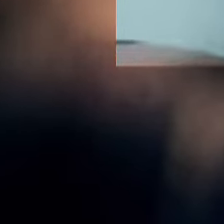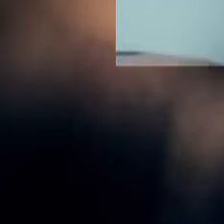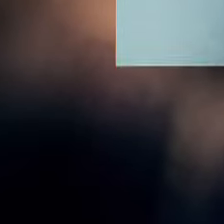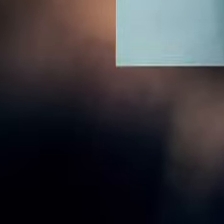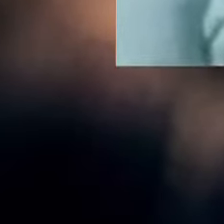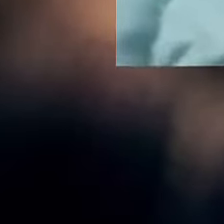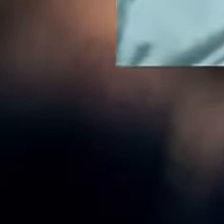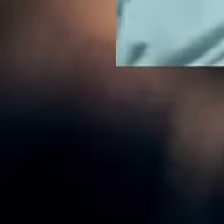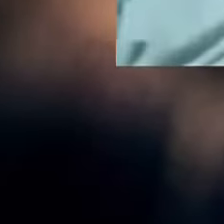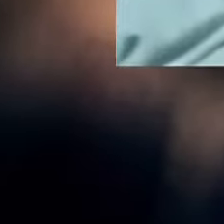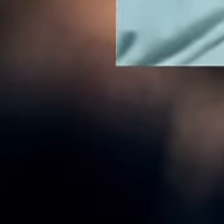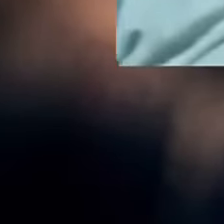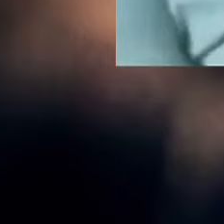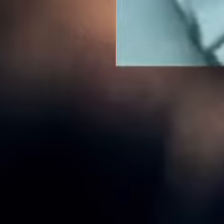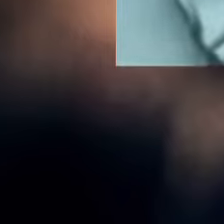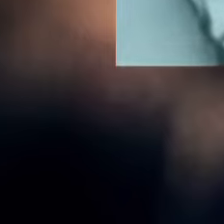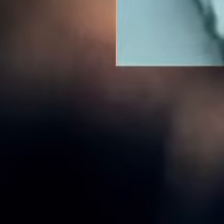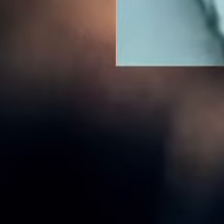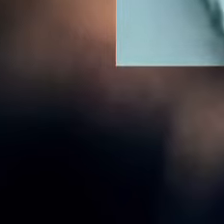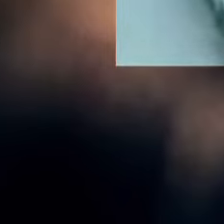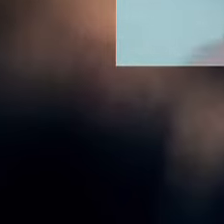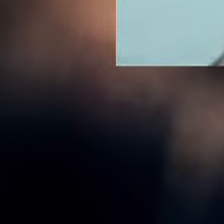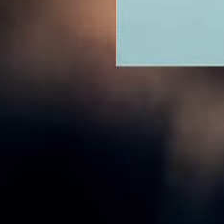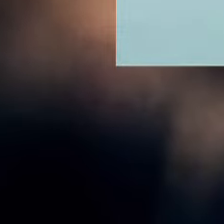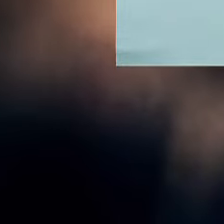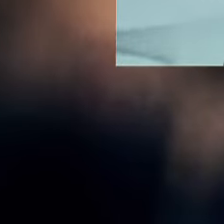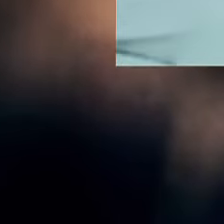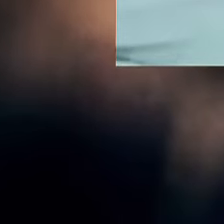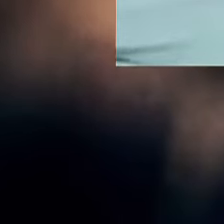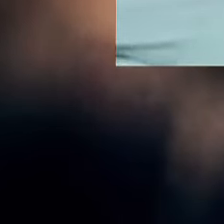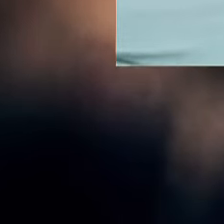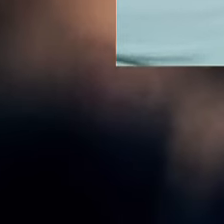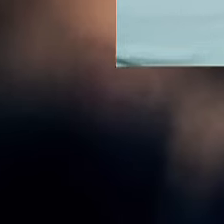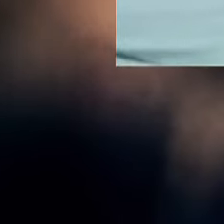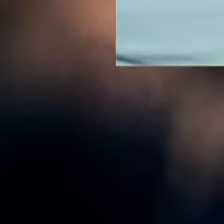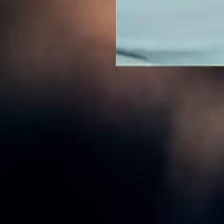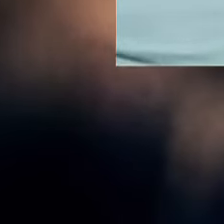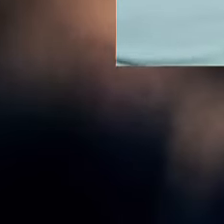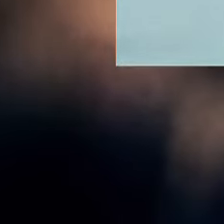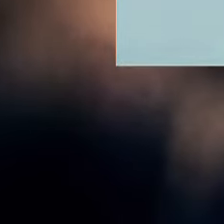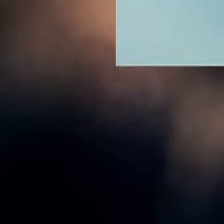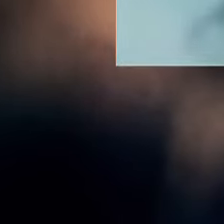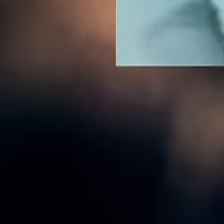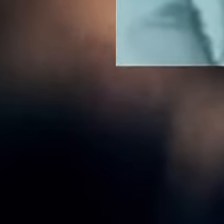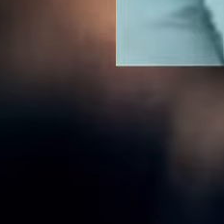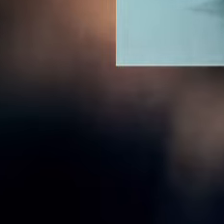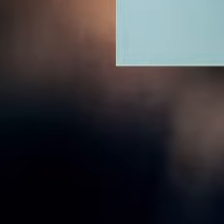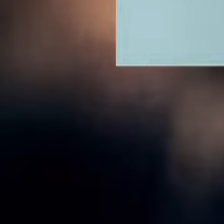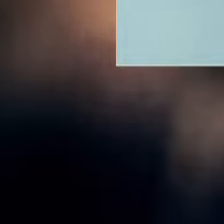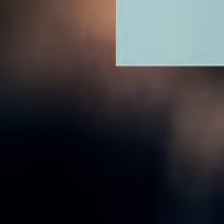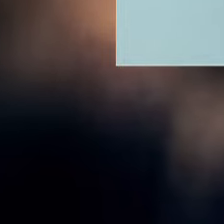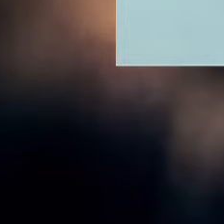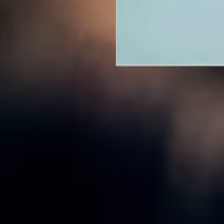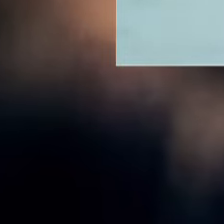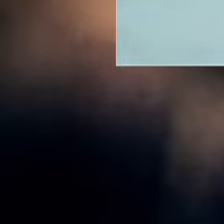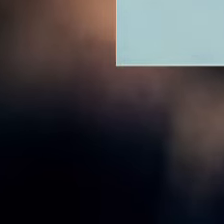انت قلت انا حسونه بتعمل ايه؟ احس ودي تيجي عيب ده زي ادهم ابني يا راجل. ادهم ايه؟ عيب دخلك عليا عيب. الله يخليك. طب خد حاجه ايه